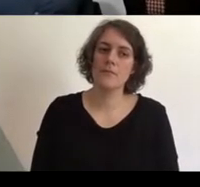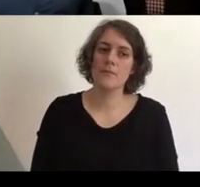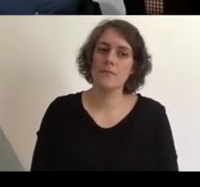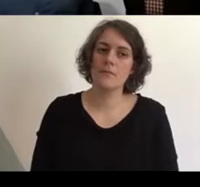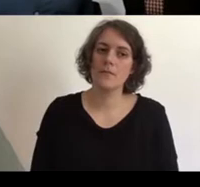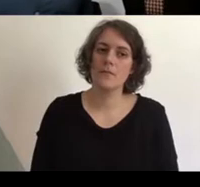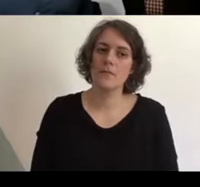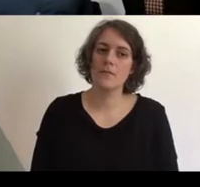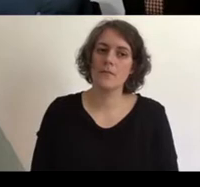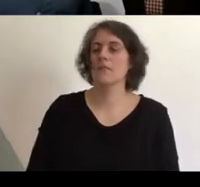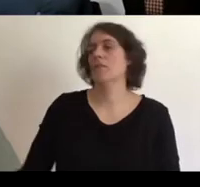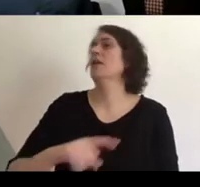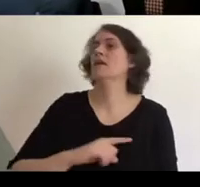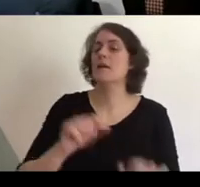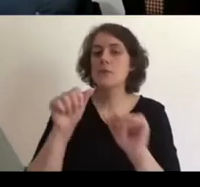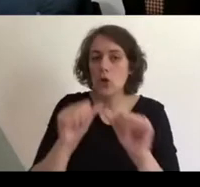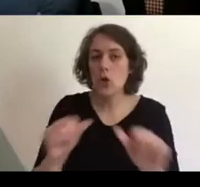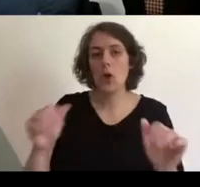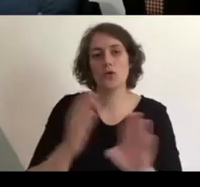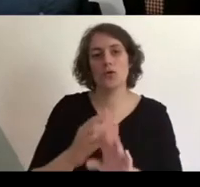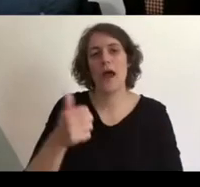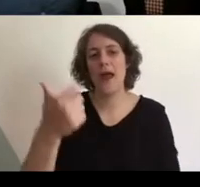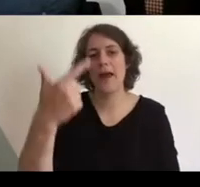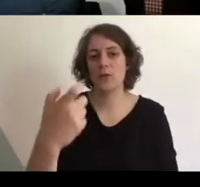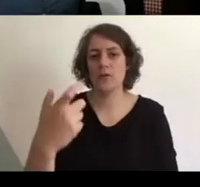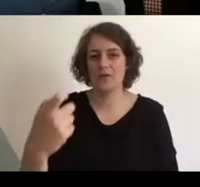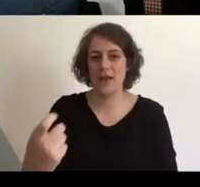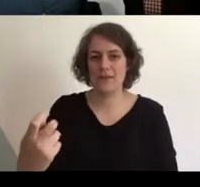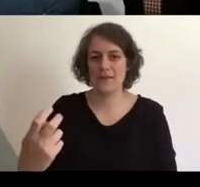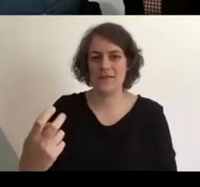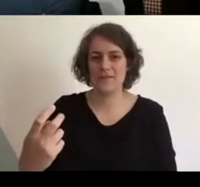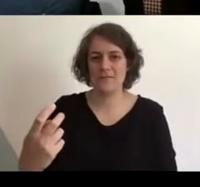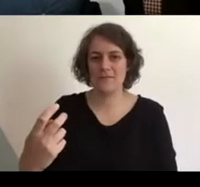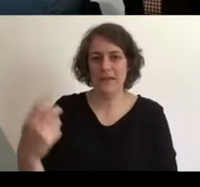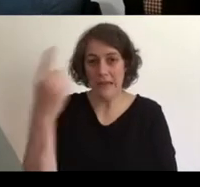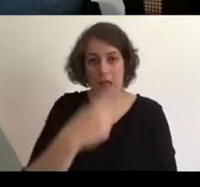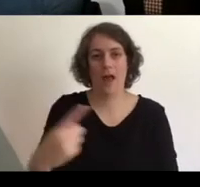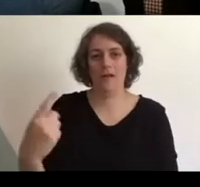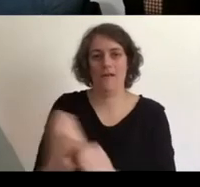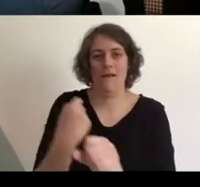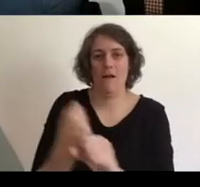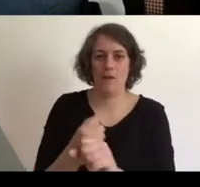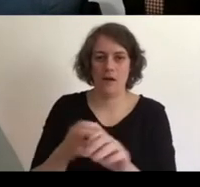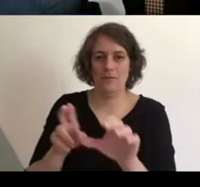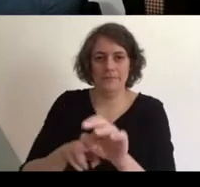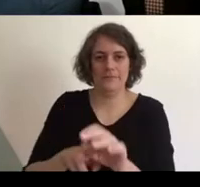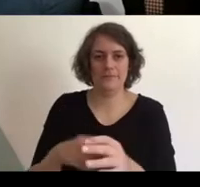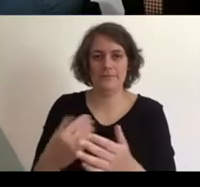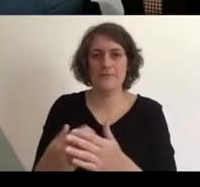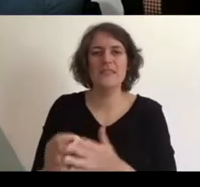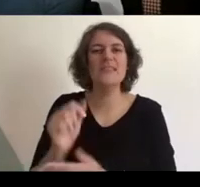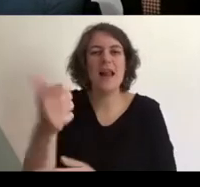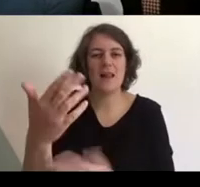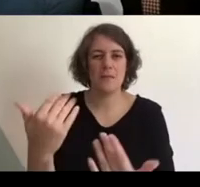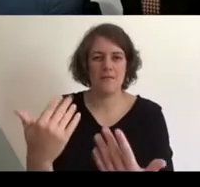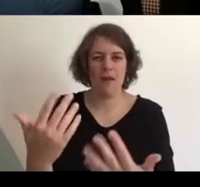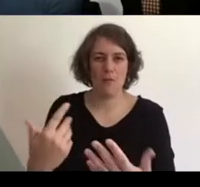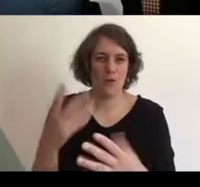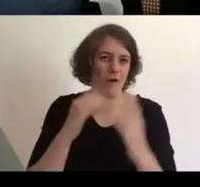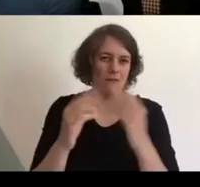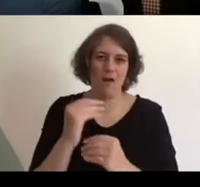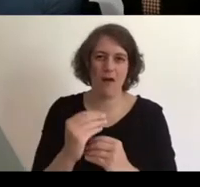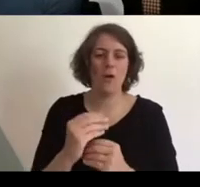bin und relativ selten mich bewerben musste. Ich denke halt, dass man das gar nicht so